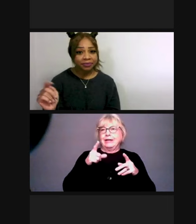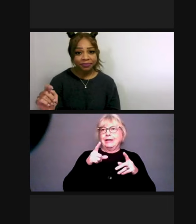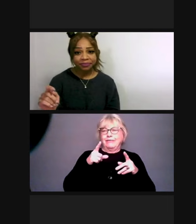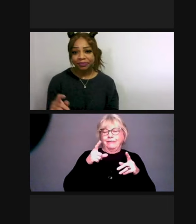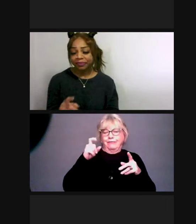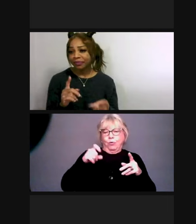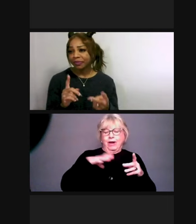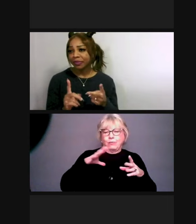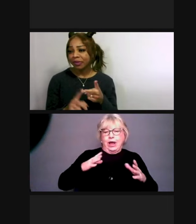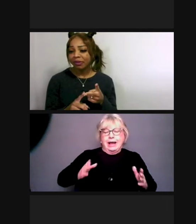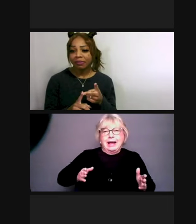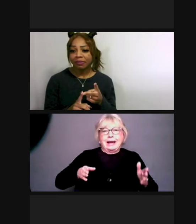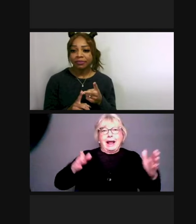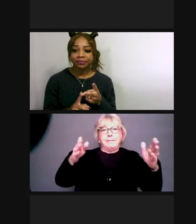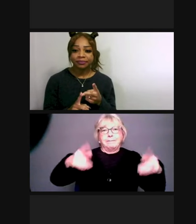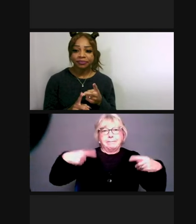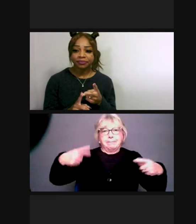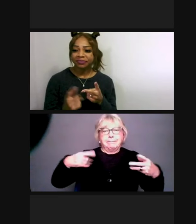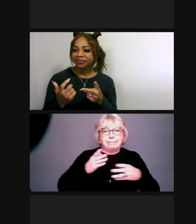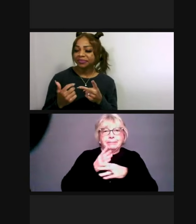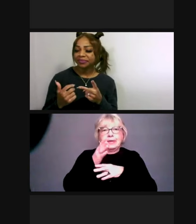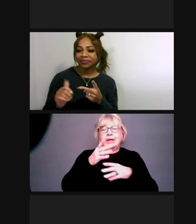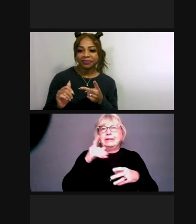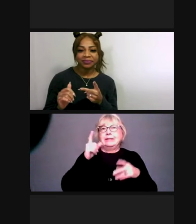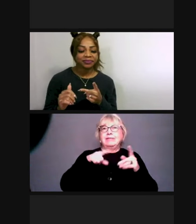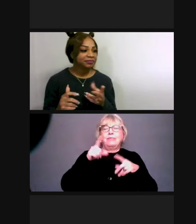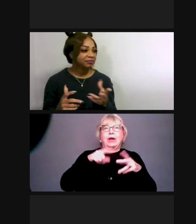dire les toilettes